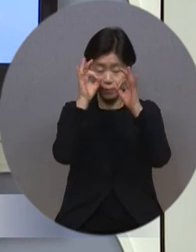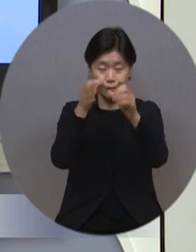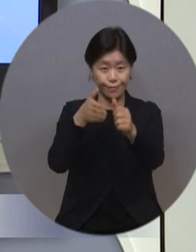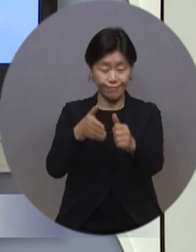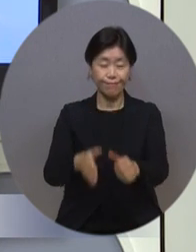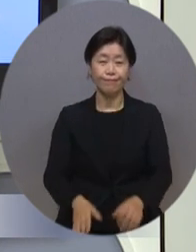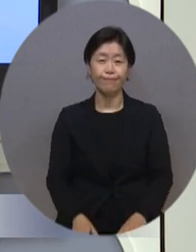있습니다